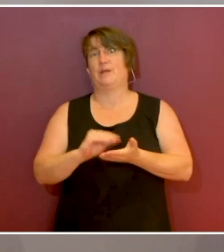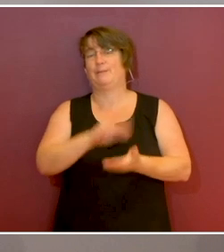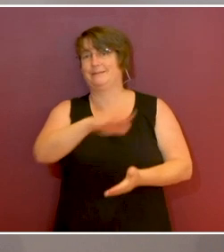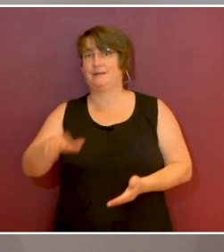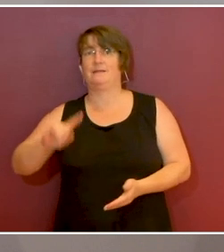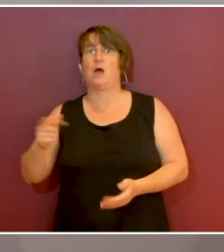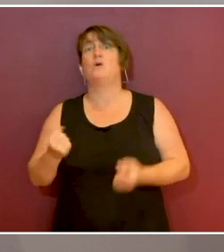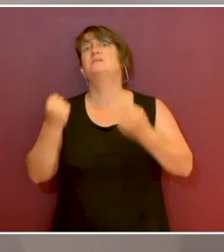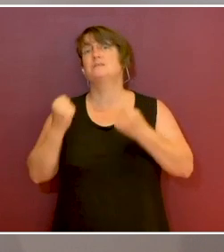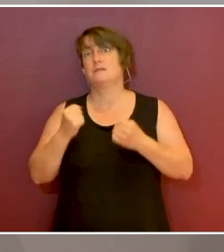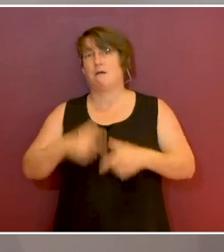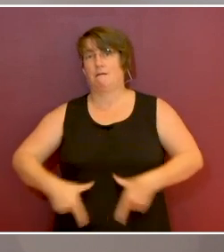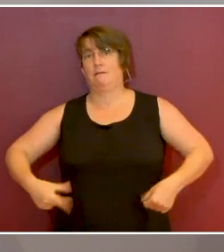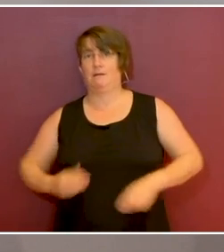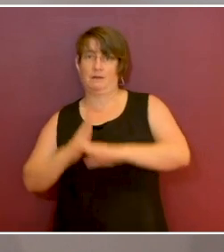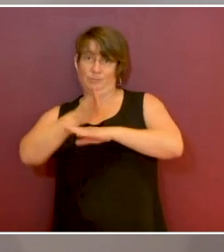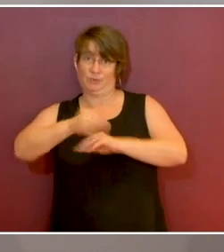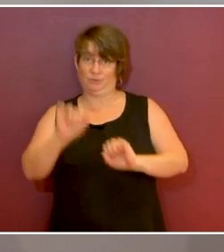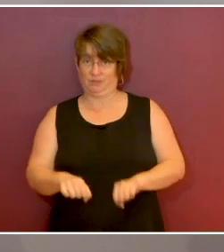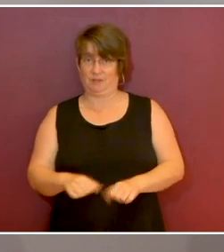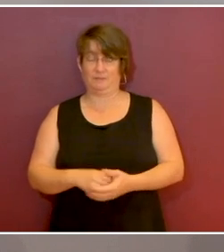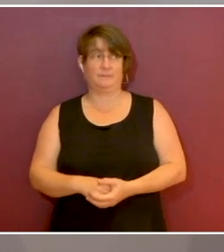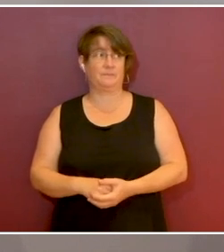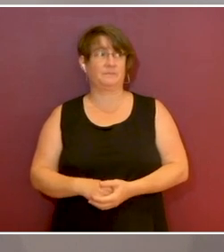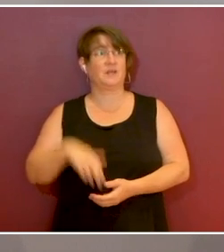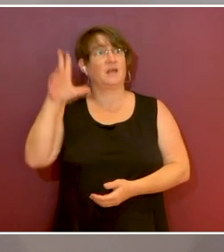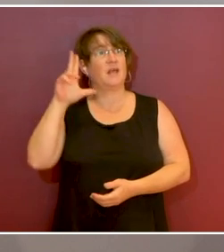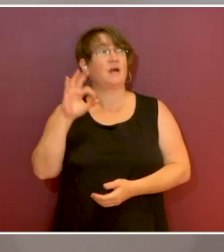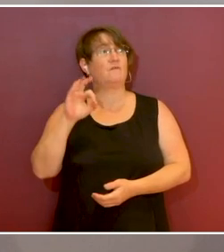können. Frau Ratschi, Sie hatten noch eine Nachfrage?